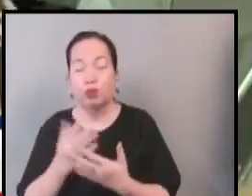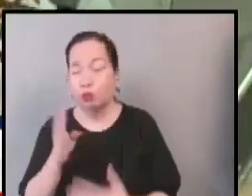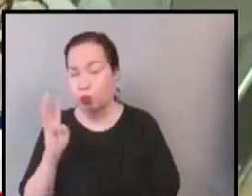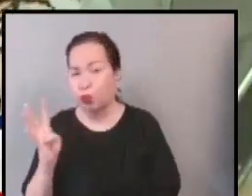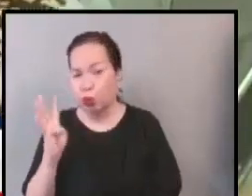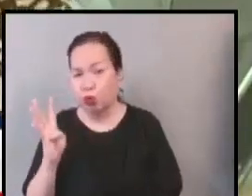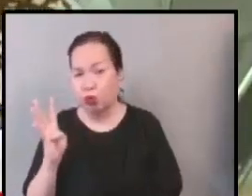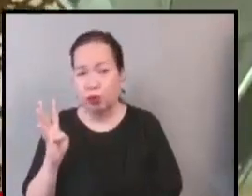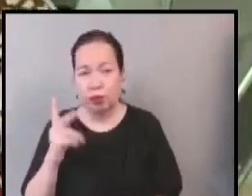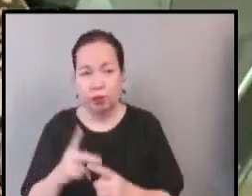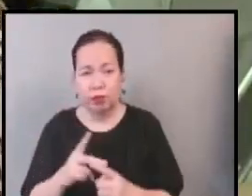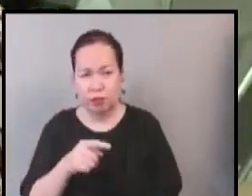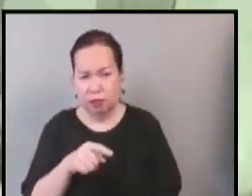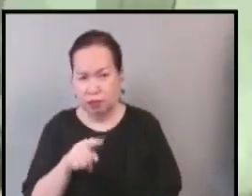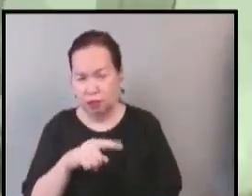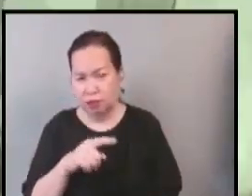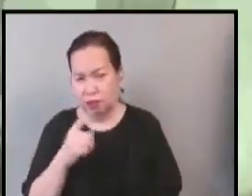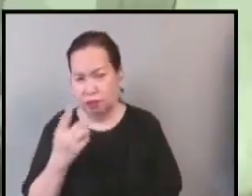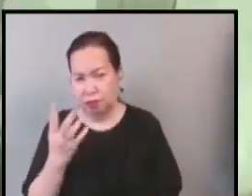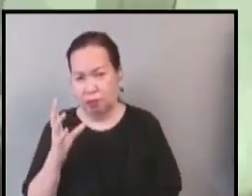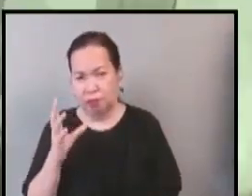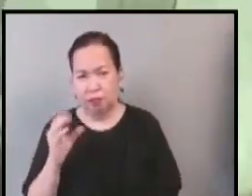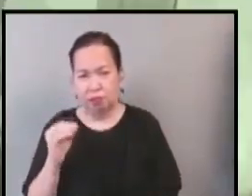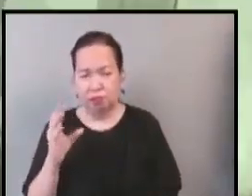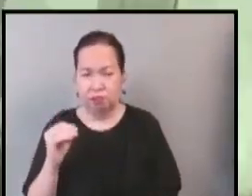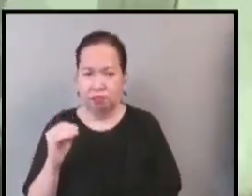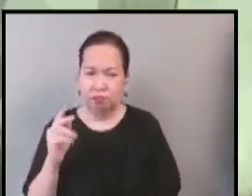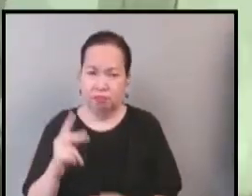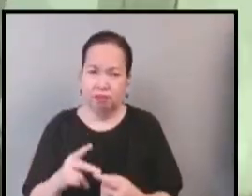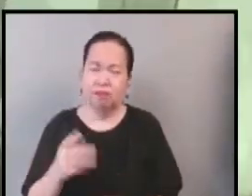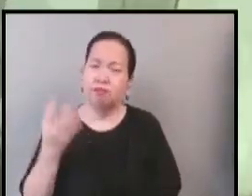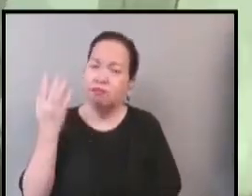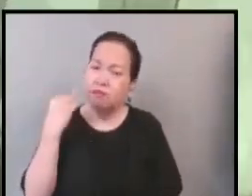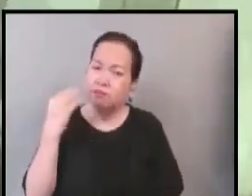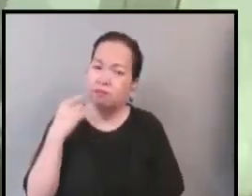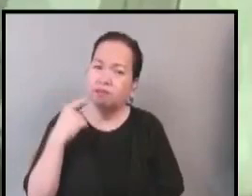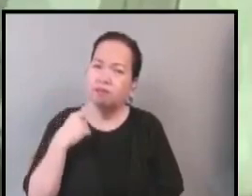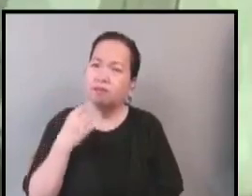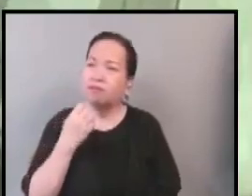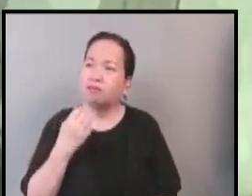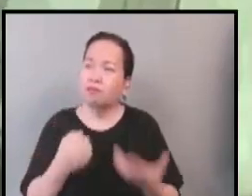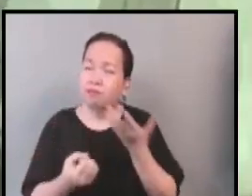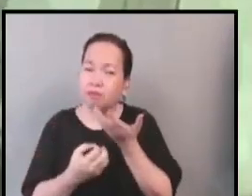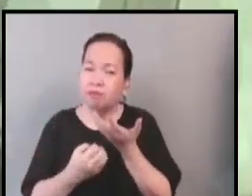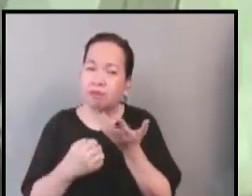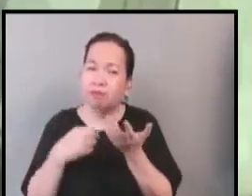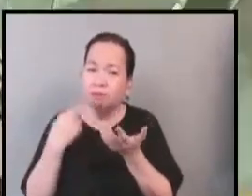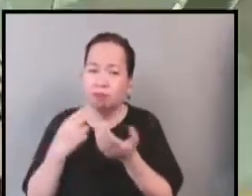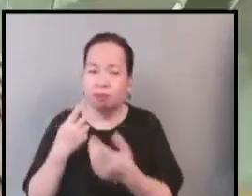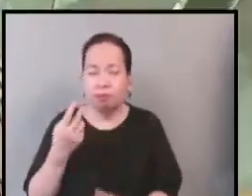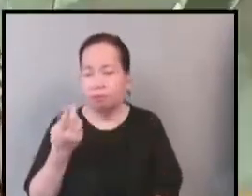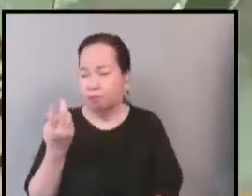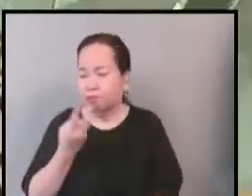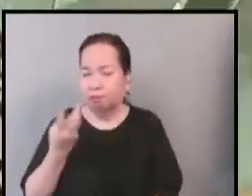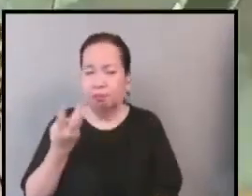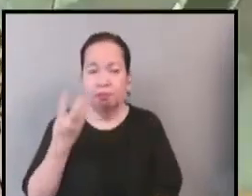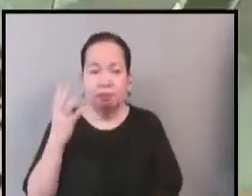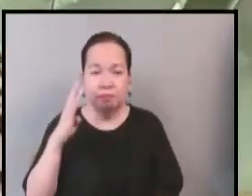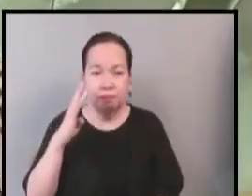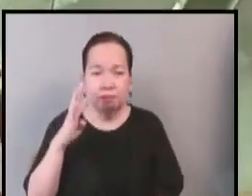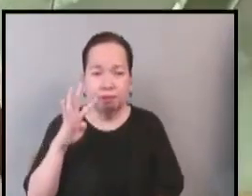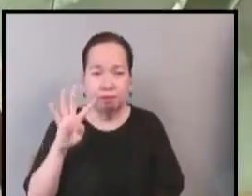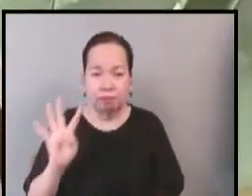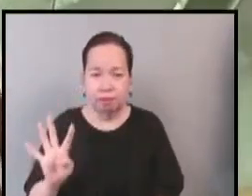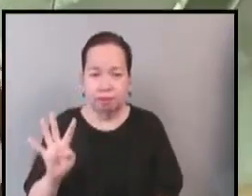po nabibili ko na po 50 na po. Dati po sinasayang po namin, kami lang pong apat dito,